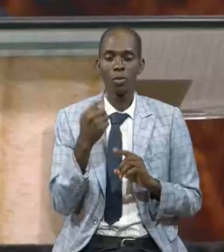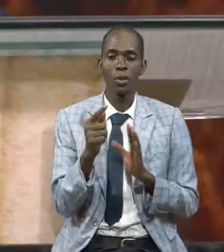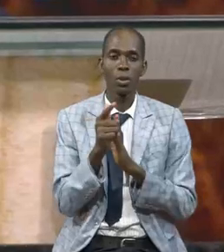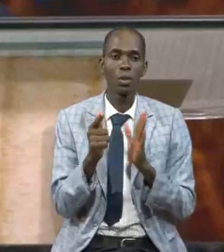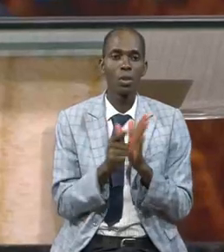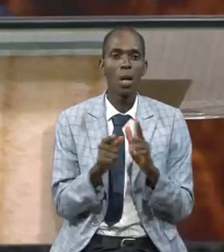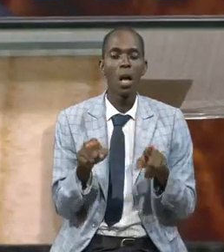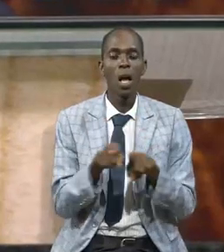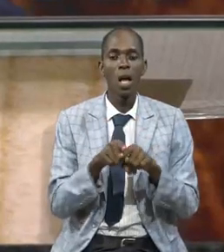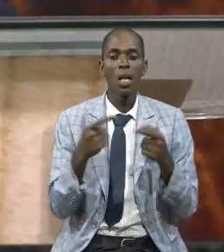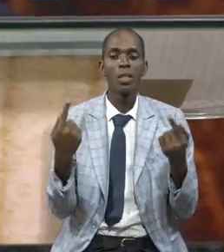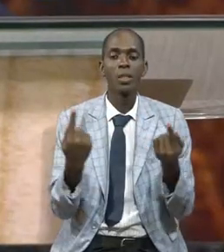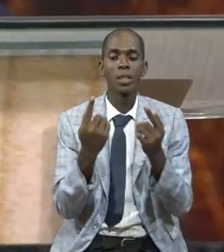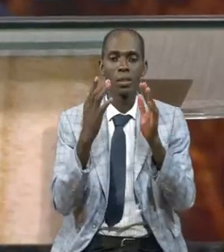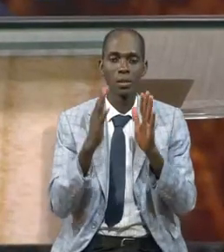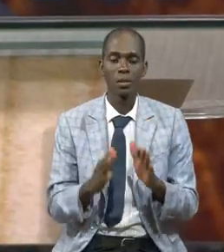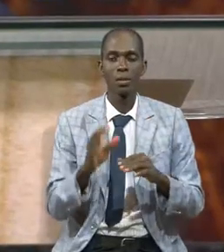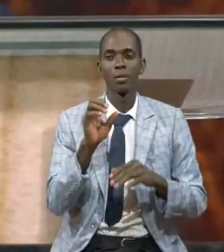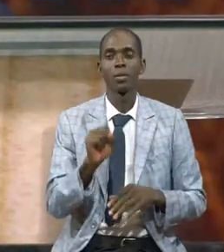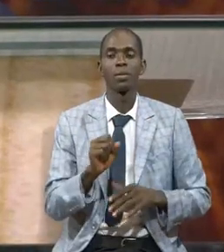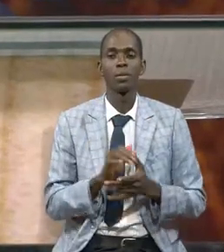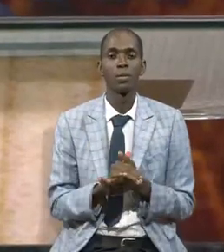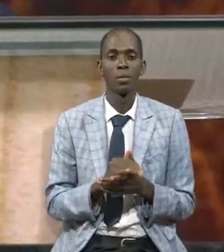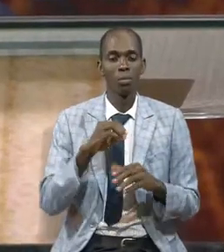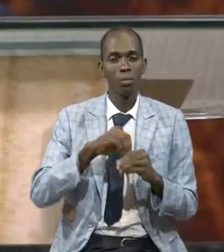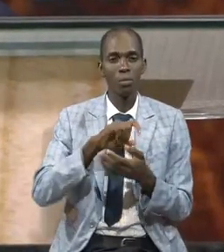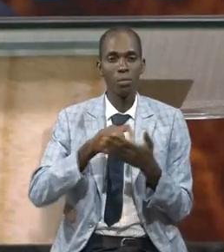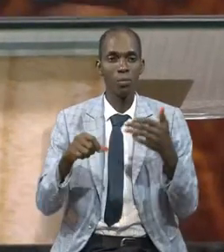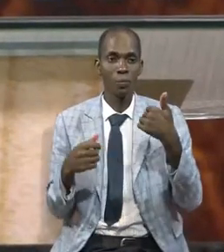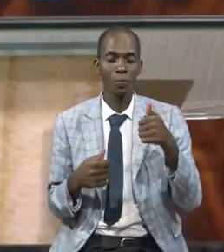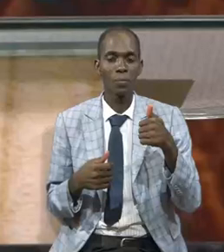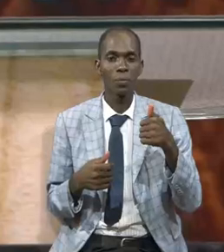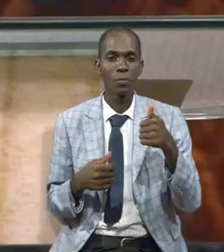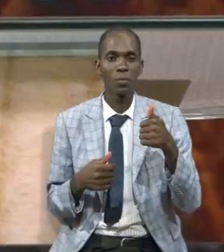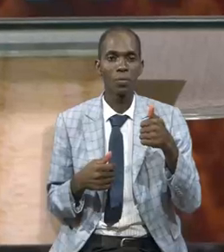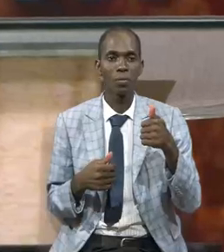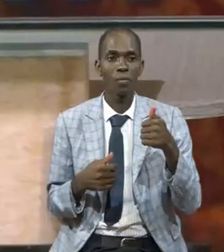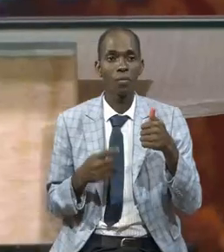par la loi comme des transgresseurs. Le verset 10.